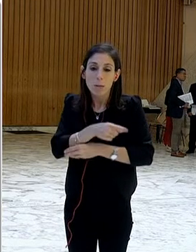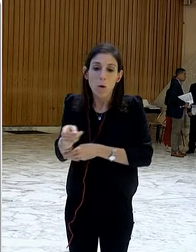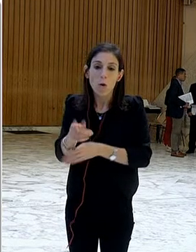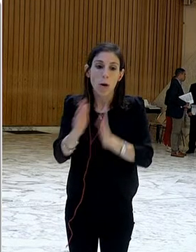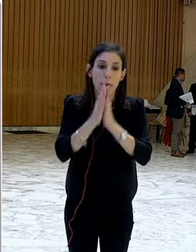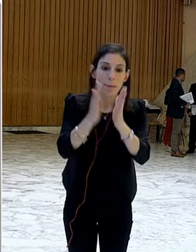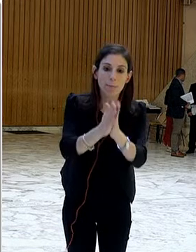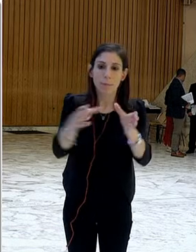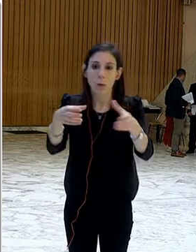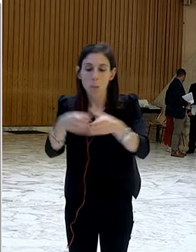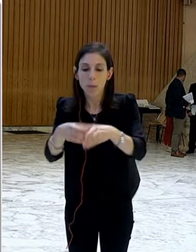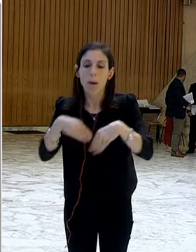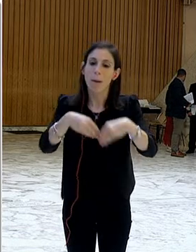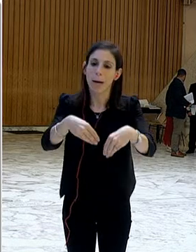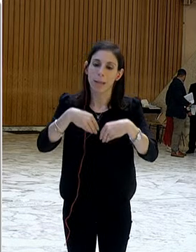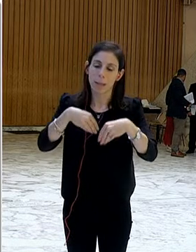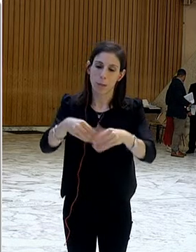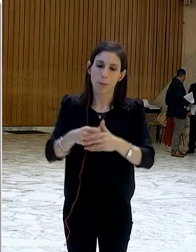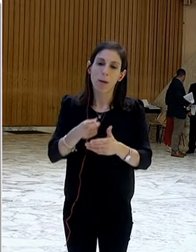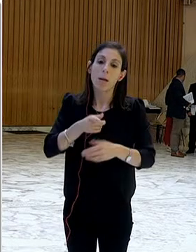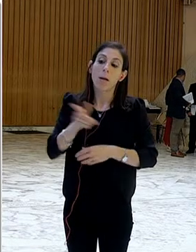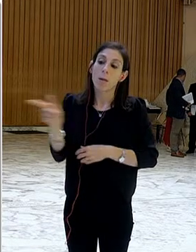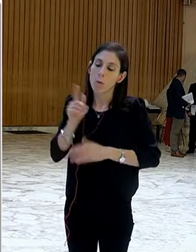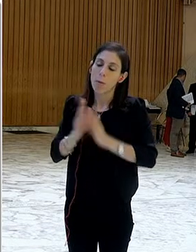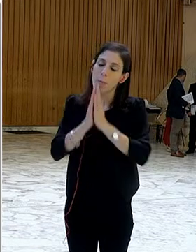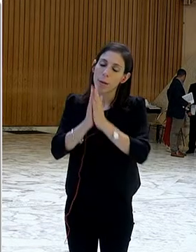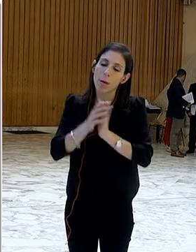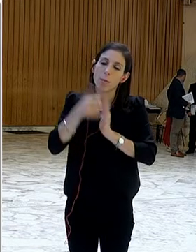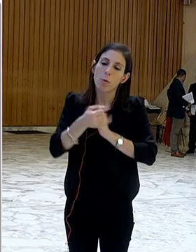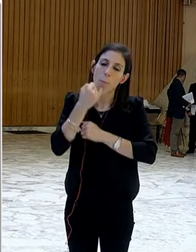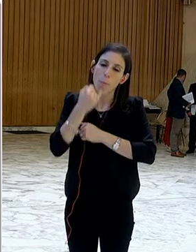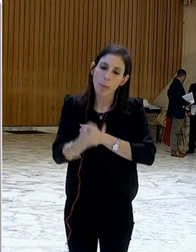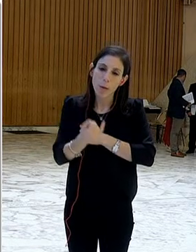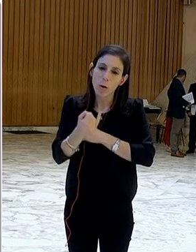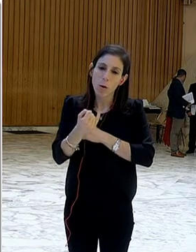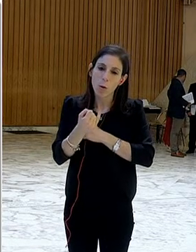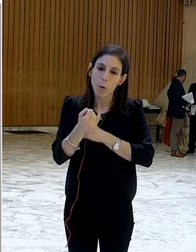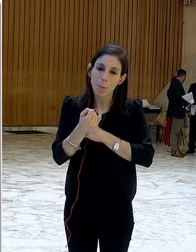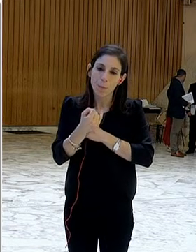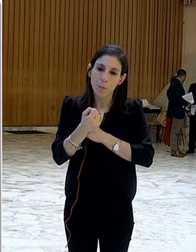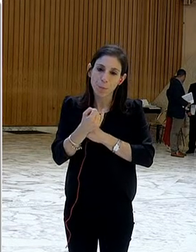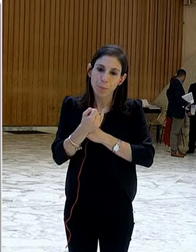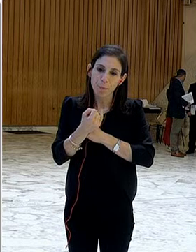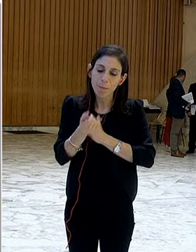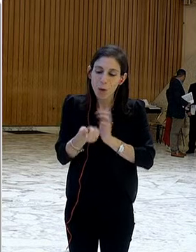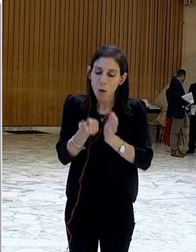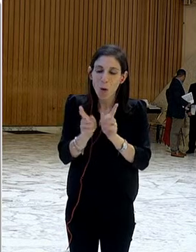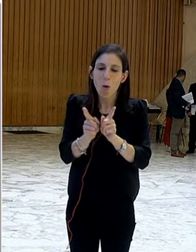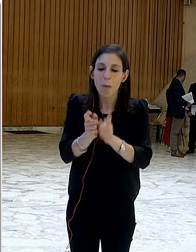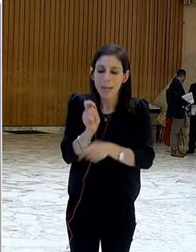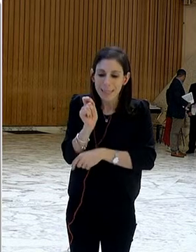petit grain semé puisse devenir un grand arbre pour la gloire de Dieu et la joie de Marie.